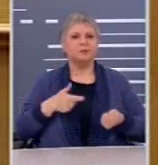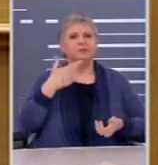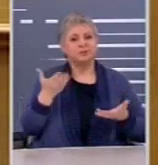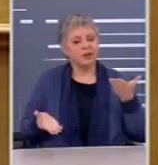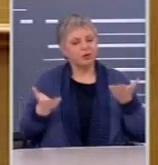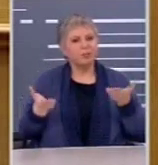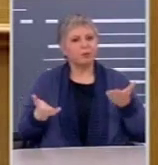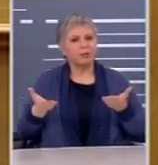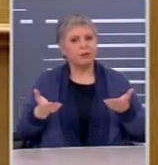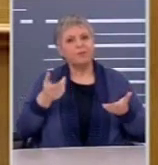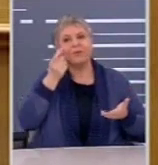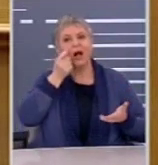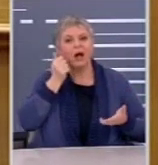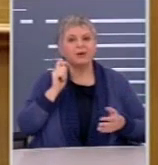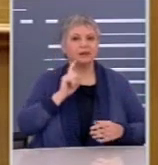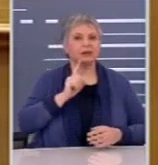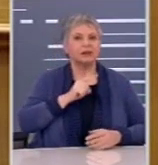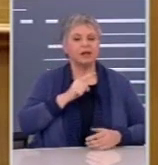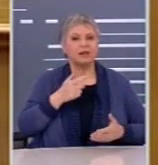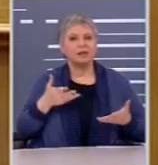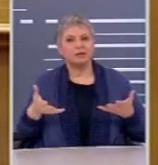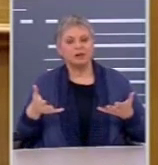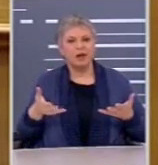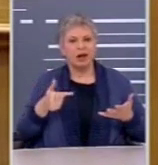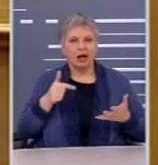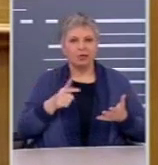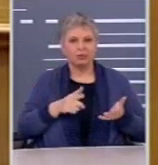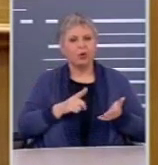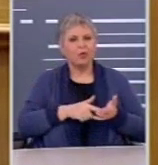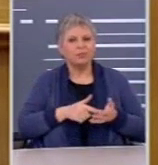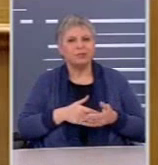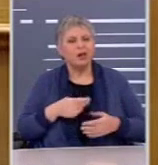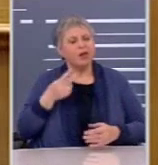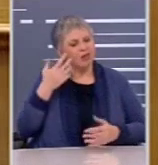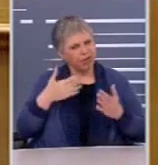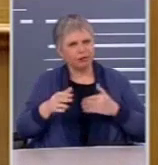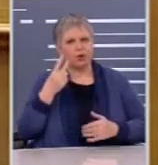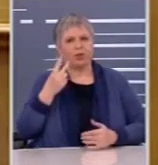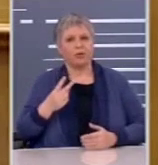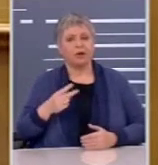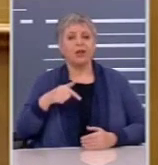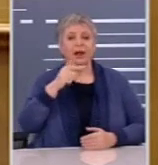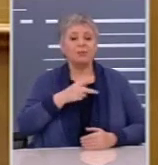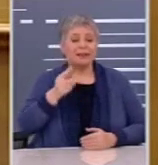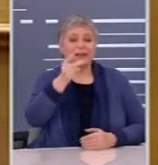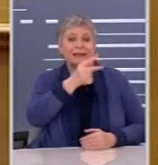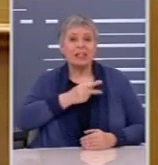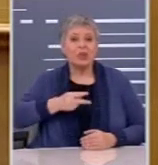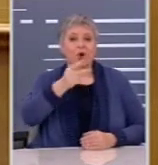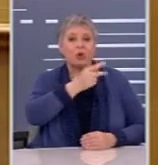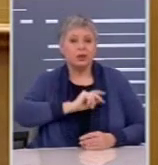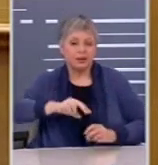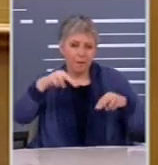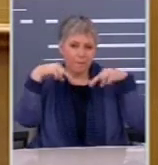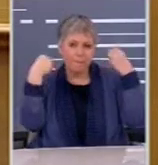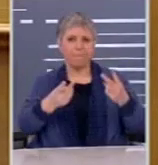οικονομικής κρίσης είναι δευτερεύον. Για εμάς, ο αγώνας για κοινωνική χειραφέτηση δεν μπορεί να υπάρξει χωρίς τον αγώνα για